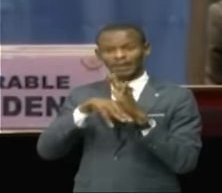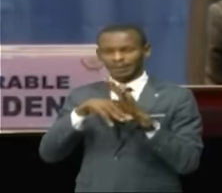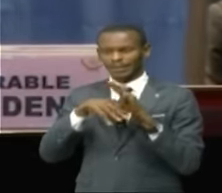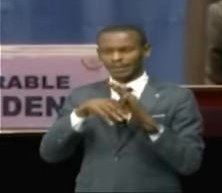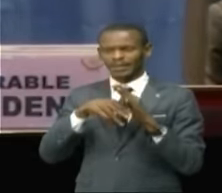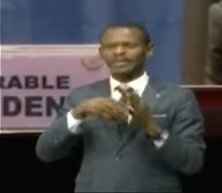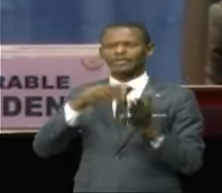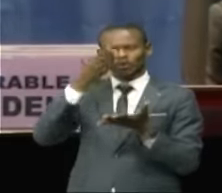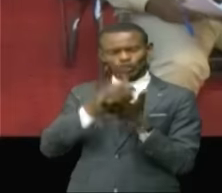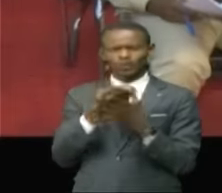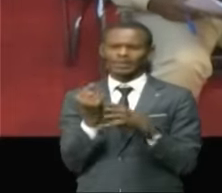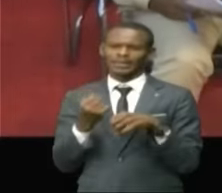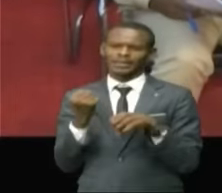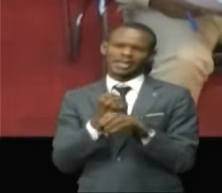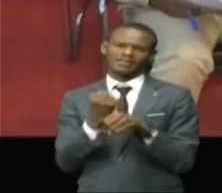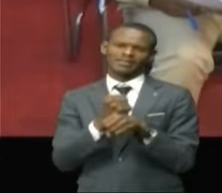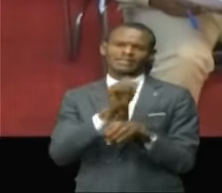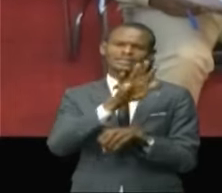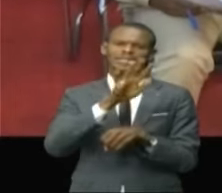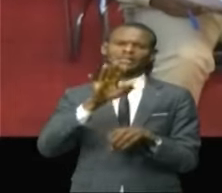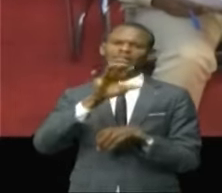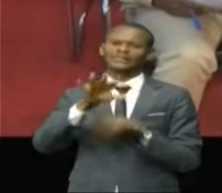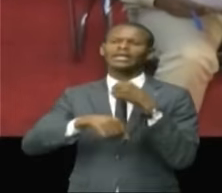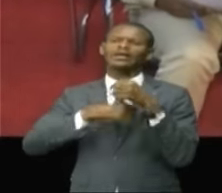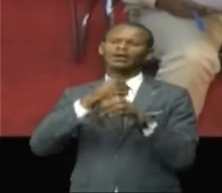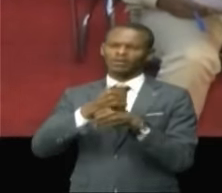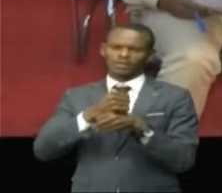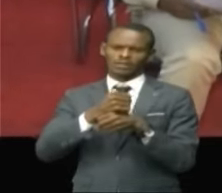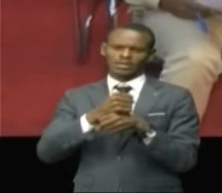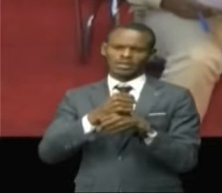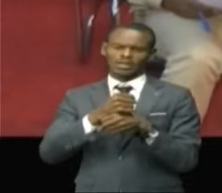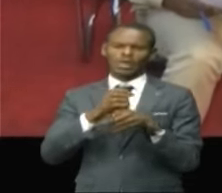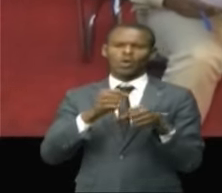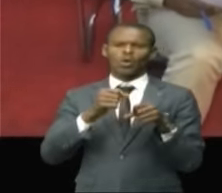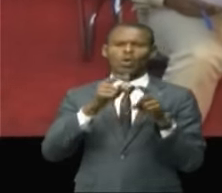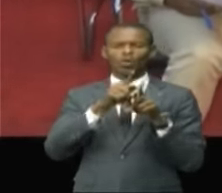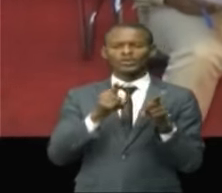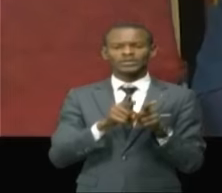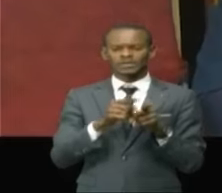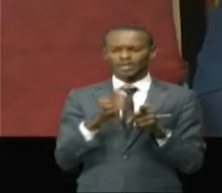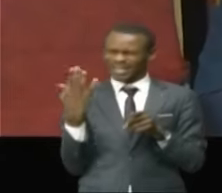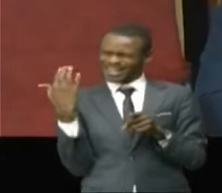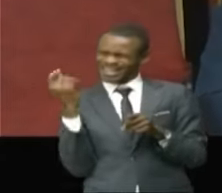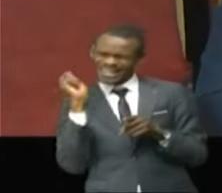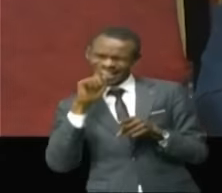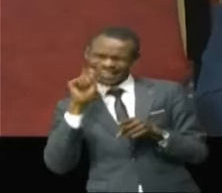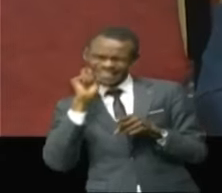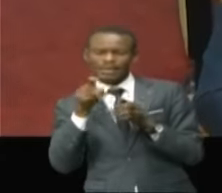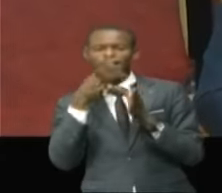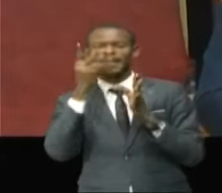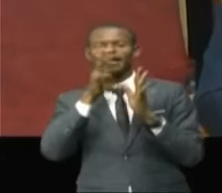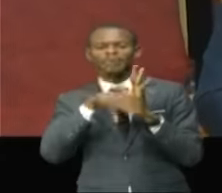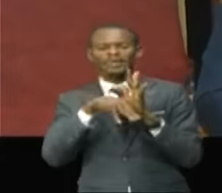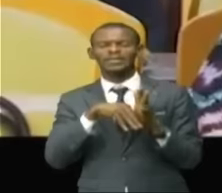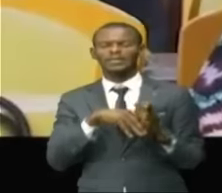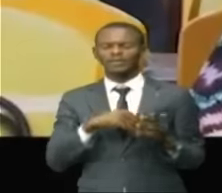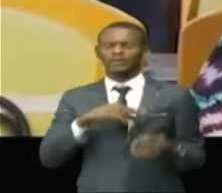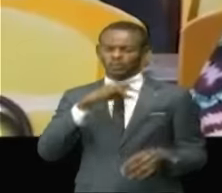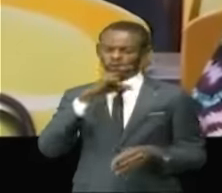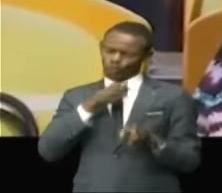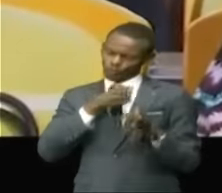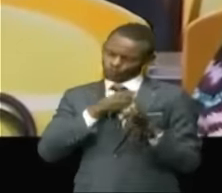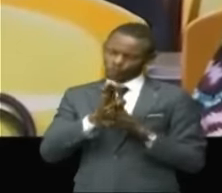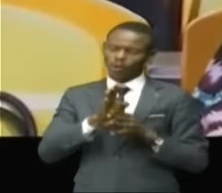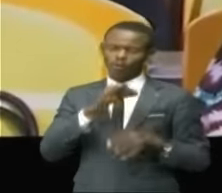le droit des réjouissances aux anciens parlementaires ou qui exerçaient d'autres services, la commission leur a accordé ces droits. En ce